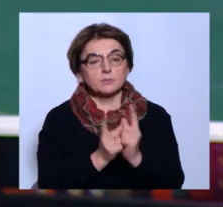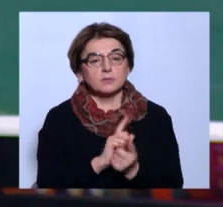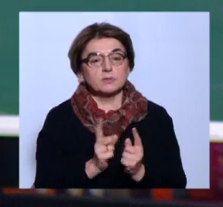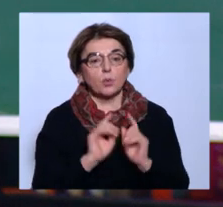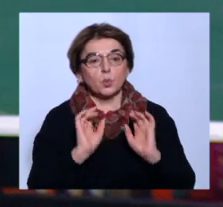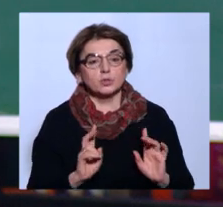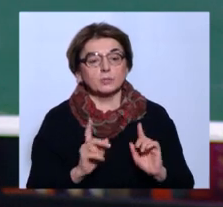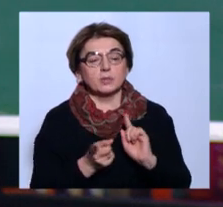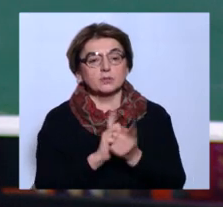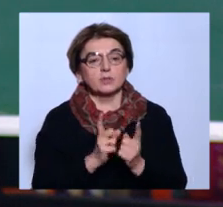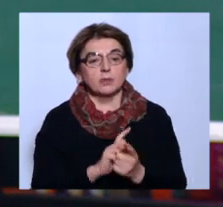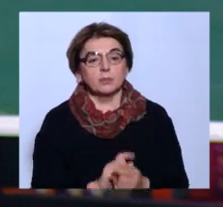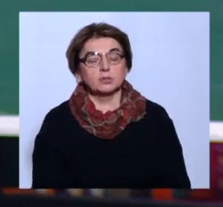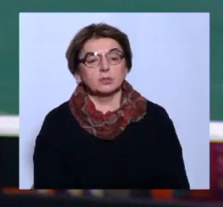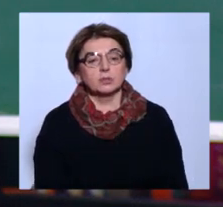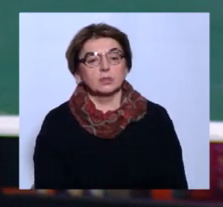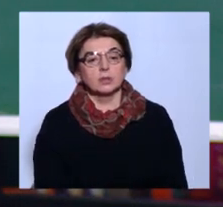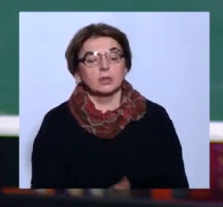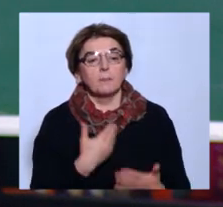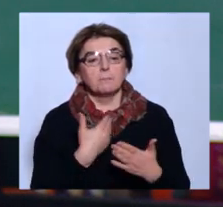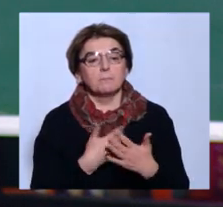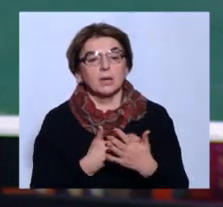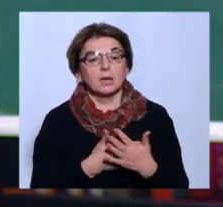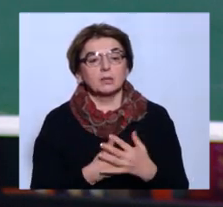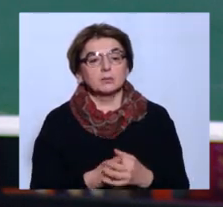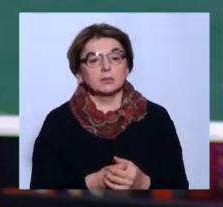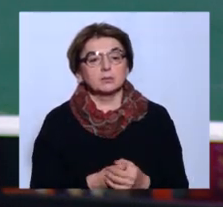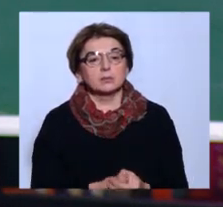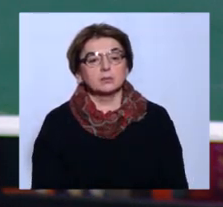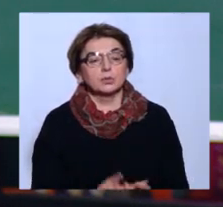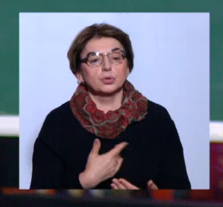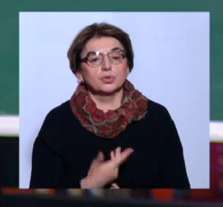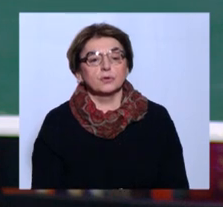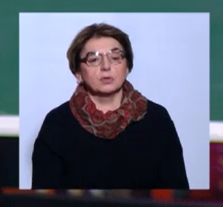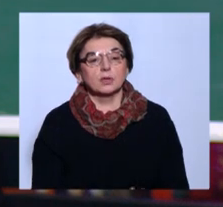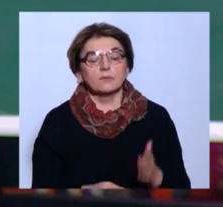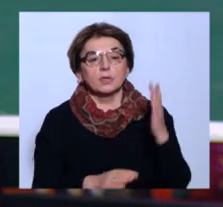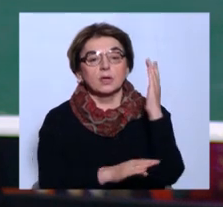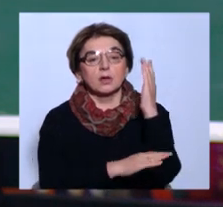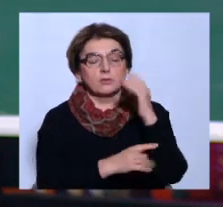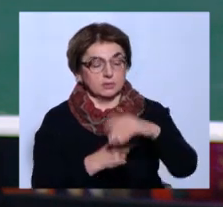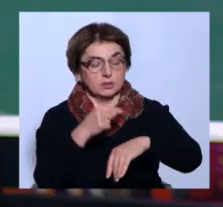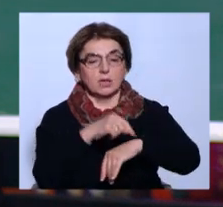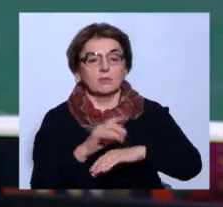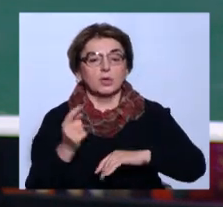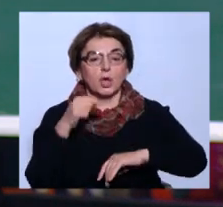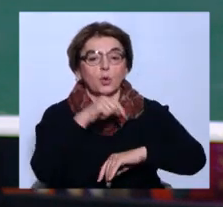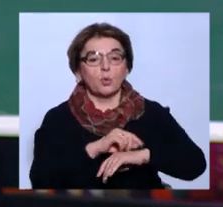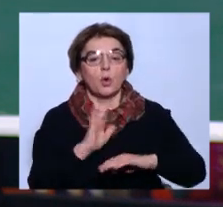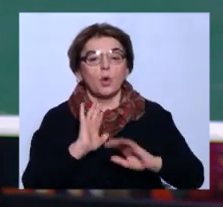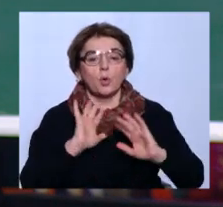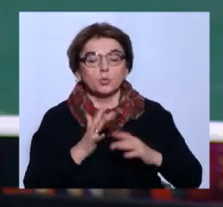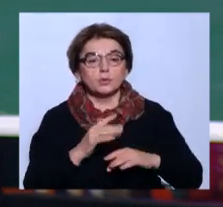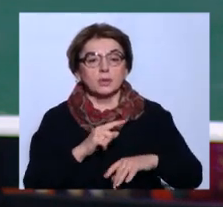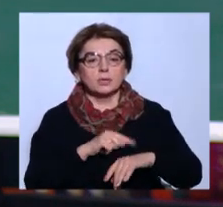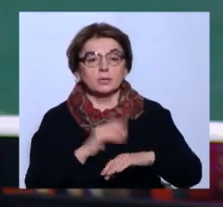ახლა ამ მოულოდნელ ცვლილებაში? აი მაგალითად ჩვენ ხელზე დაგვაჭდა კოღო და უცბად